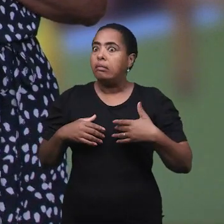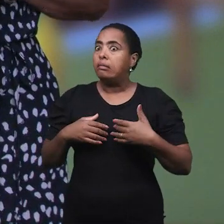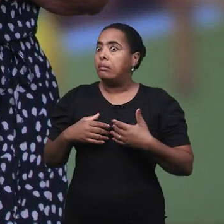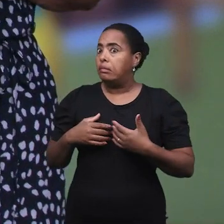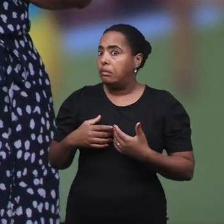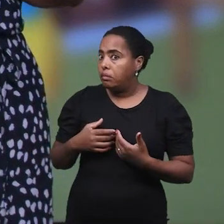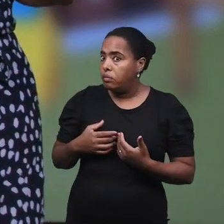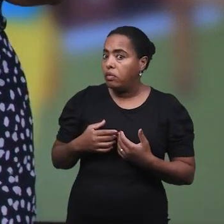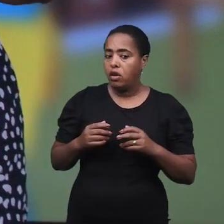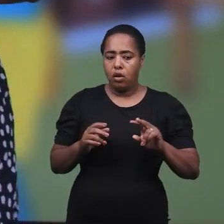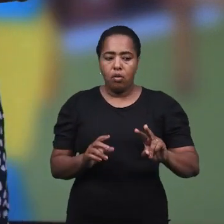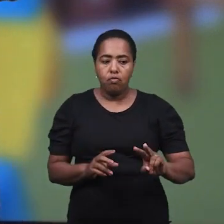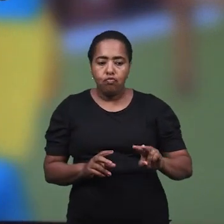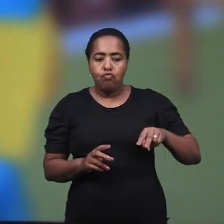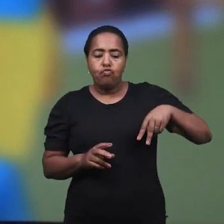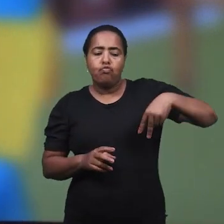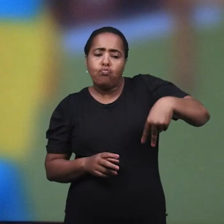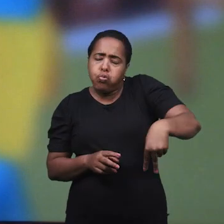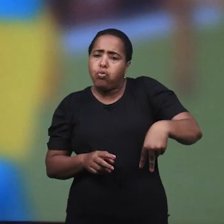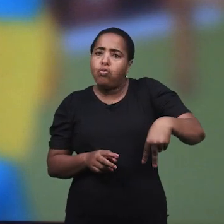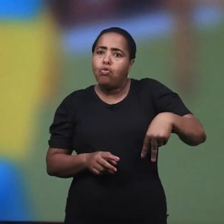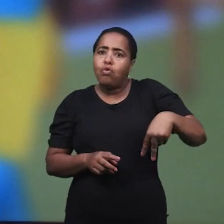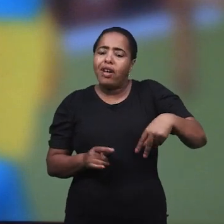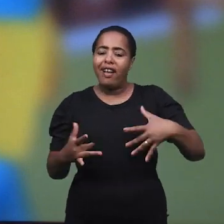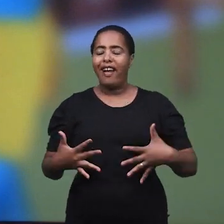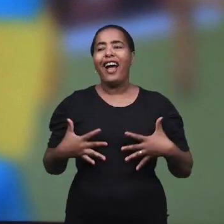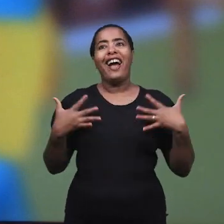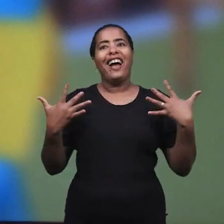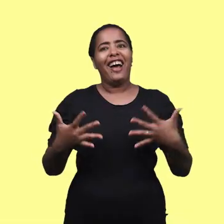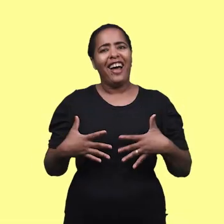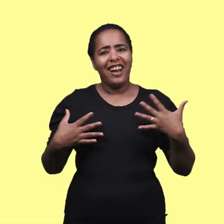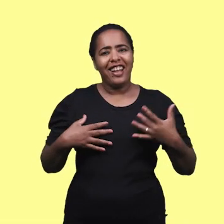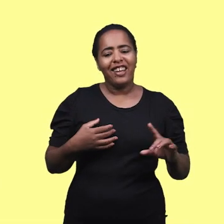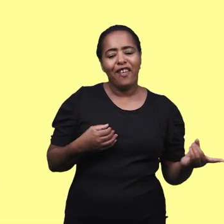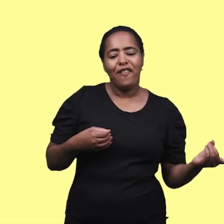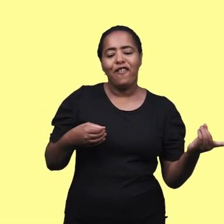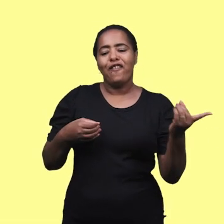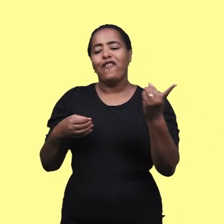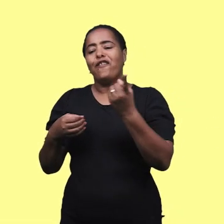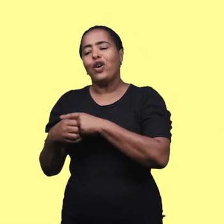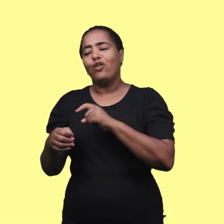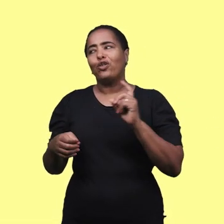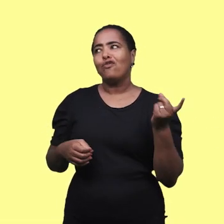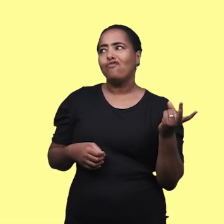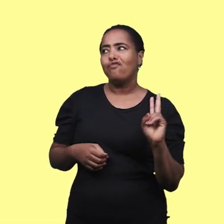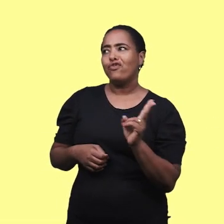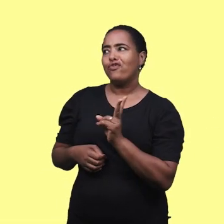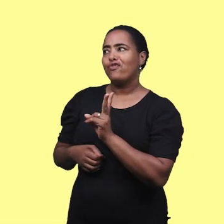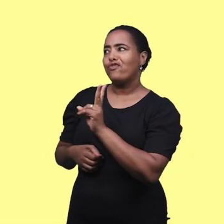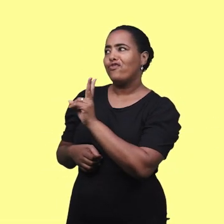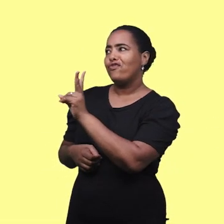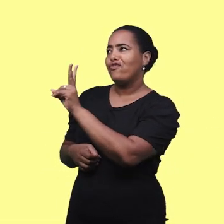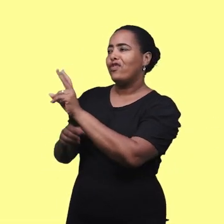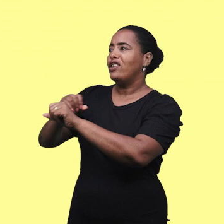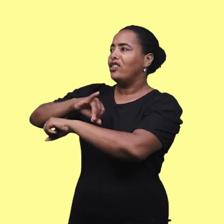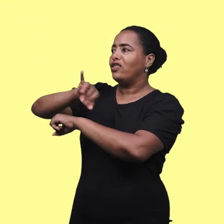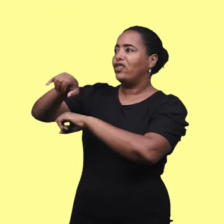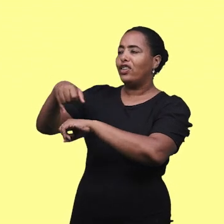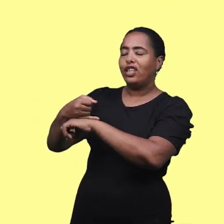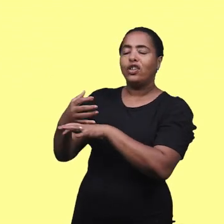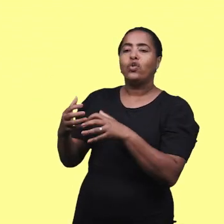ouvrant les Écritures? Et il s'est levé et avec grande joie sont revenus à